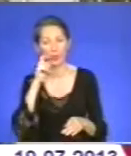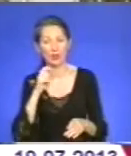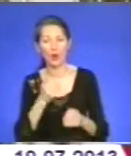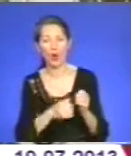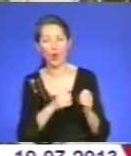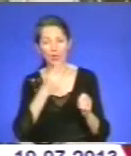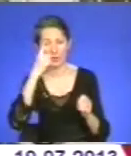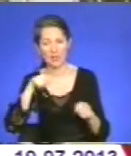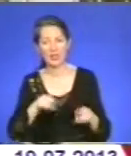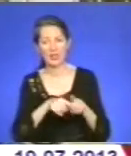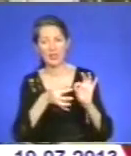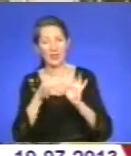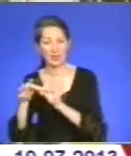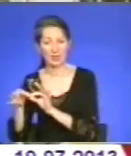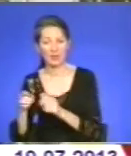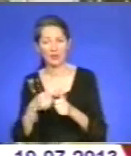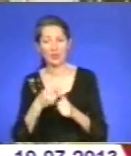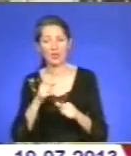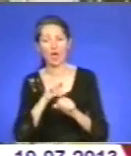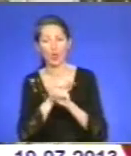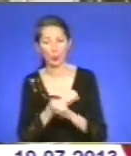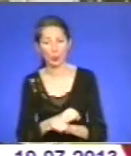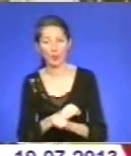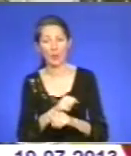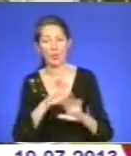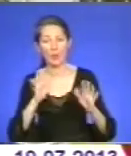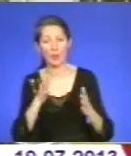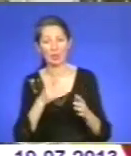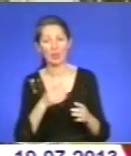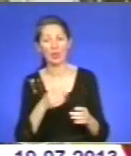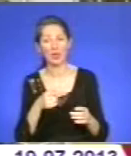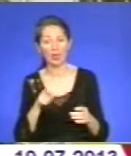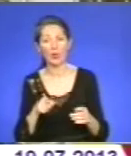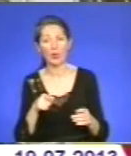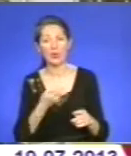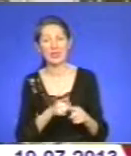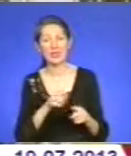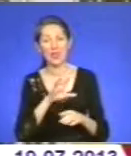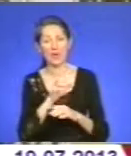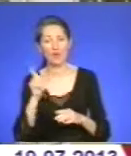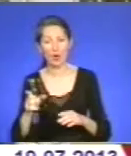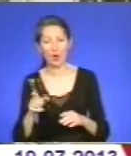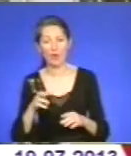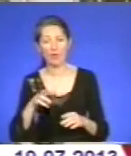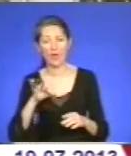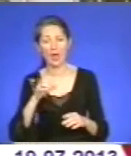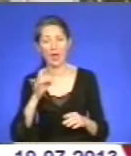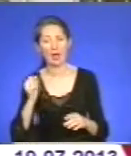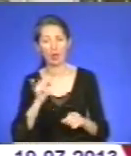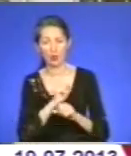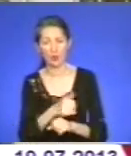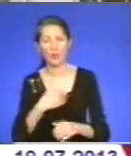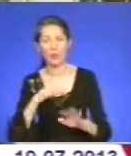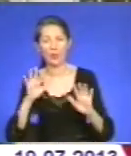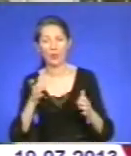«зупинити мить». От, власне, оцей фотограф Михаїл зупинив нам мить в кожну